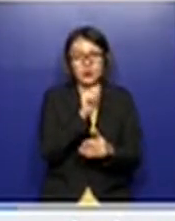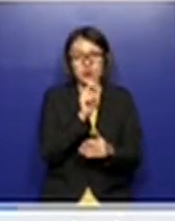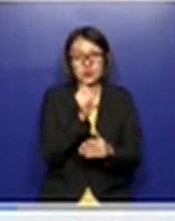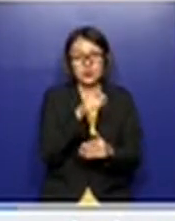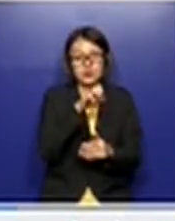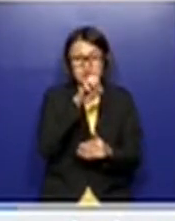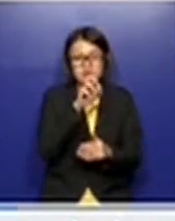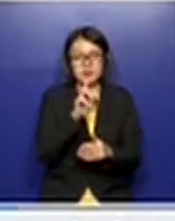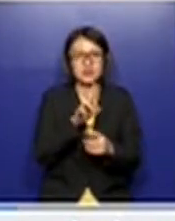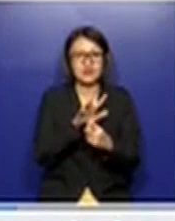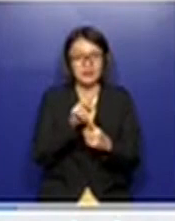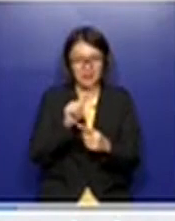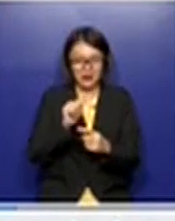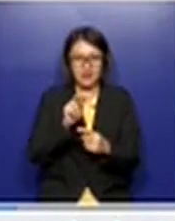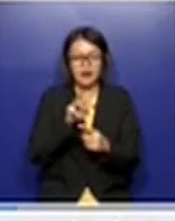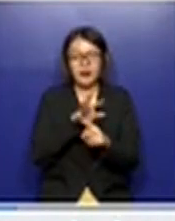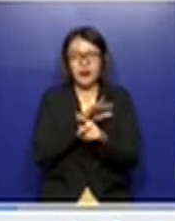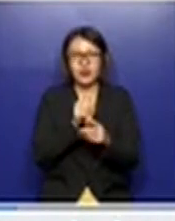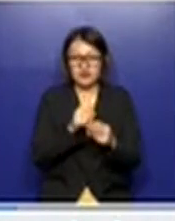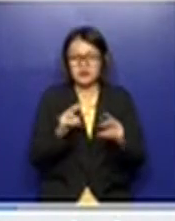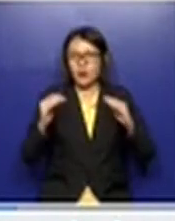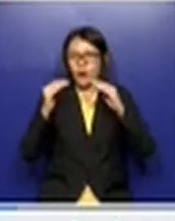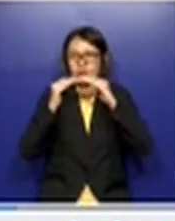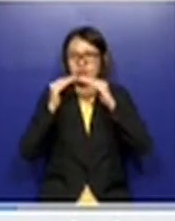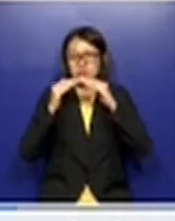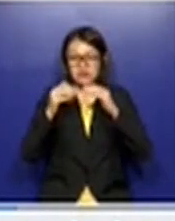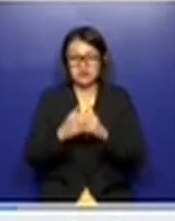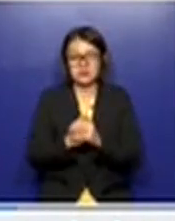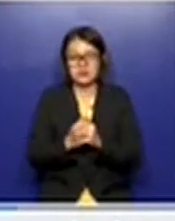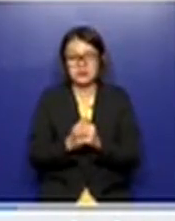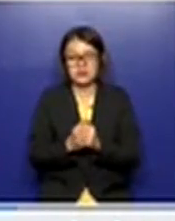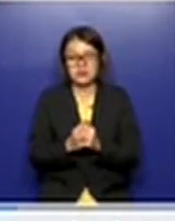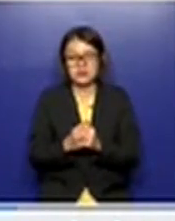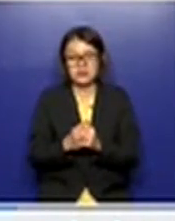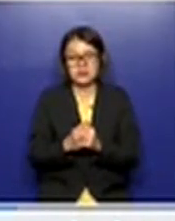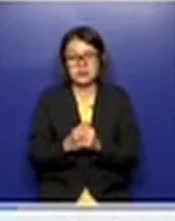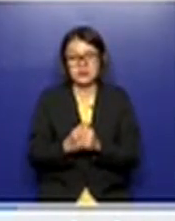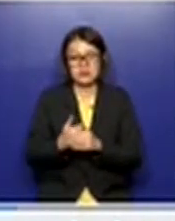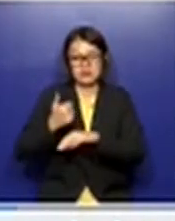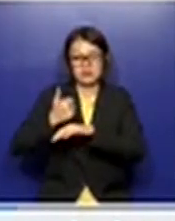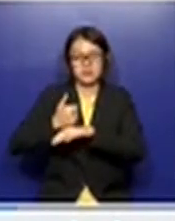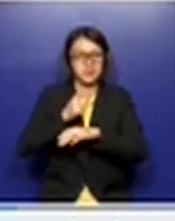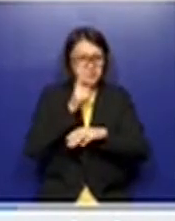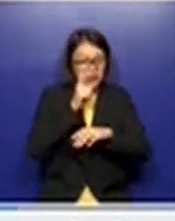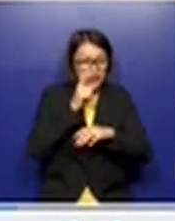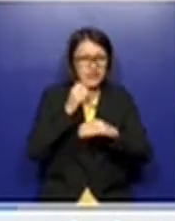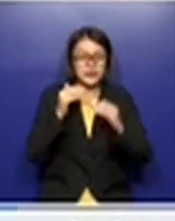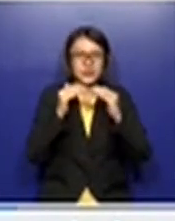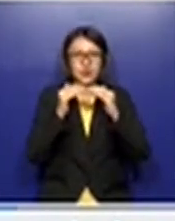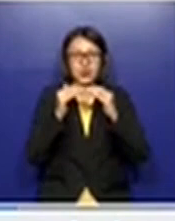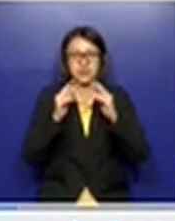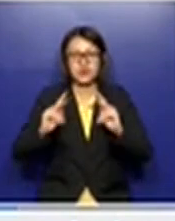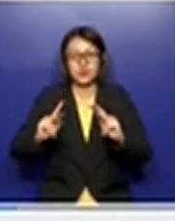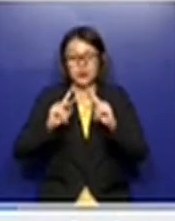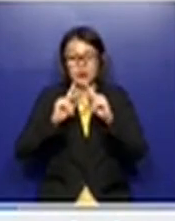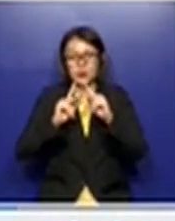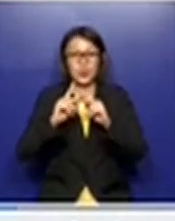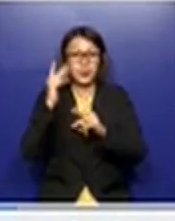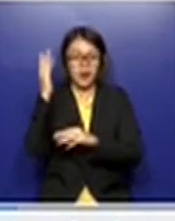าณเท่ากันเลยนะครับนี่คือขนาดใหญ่เท่ากับกระทรวงพลังงาน2